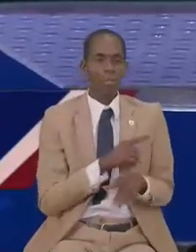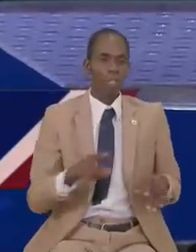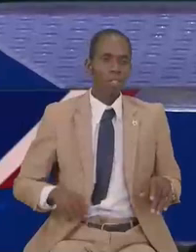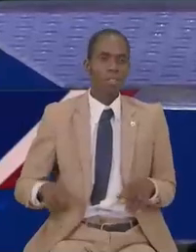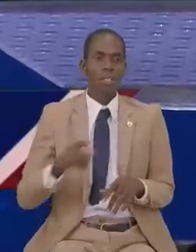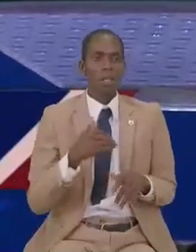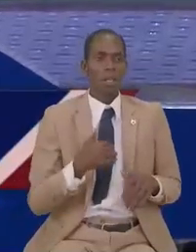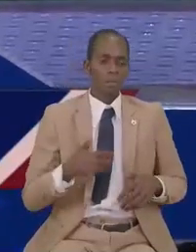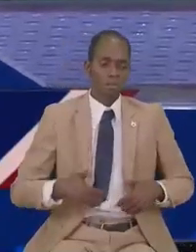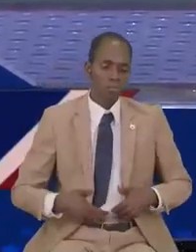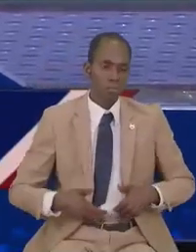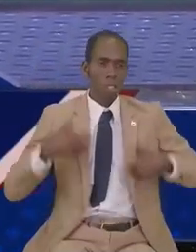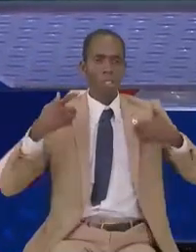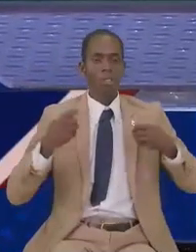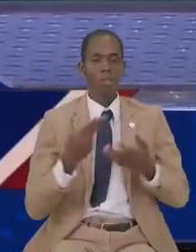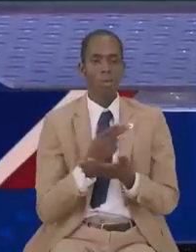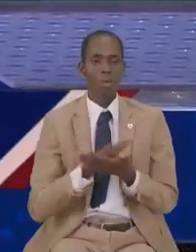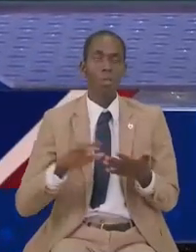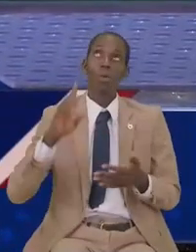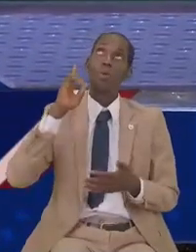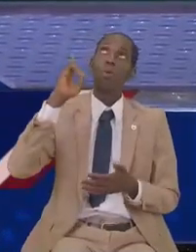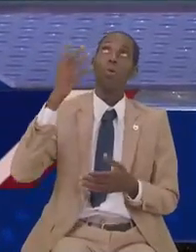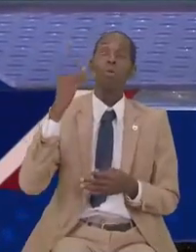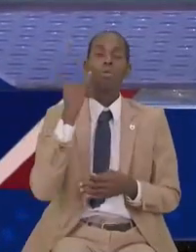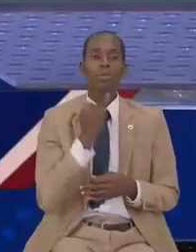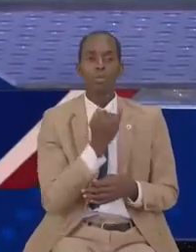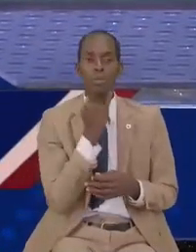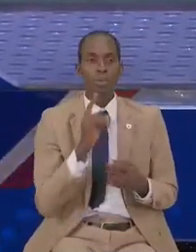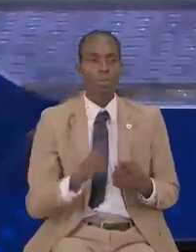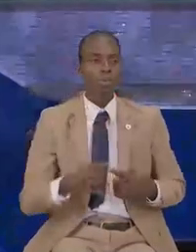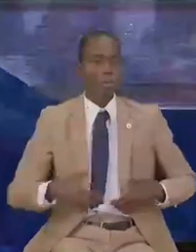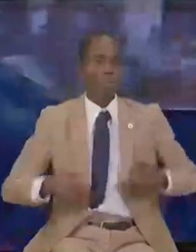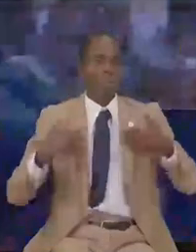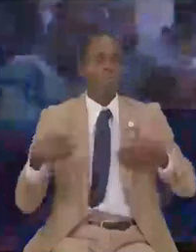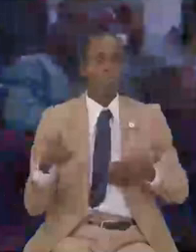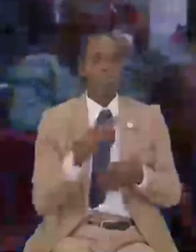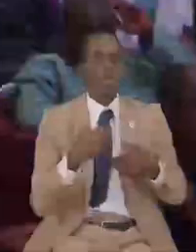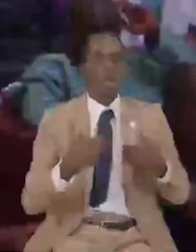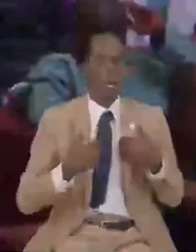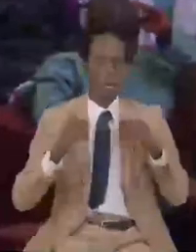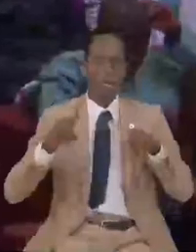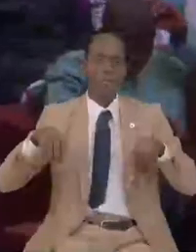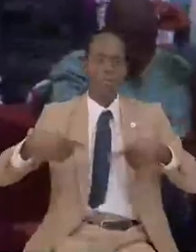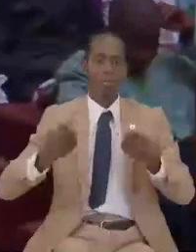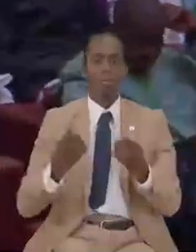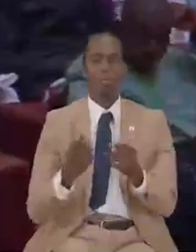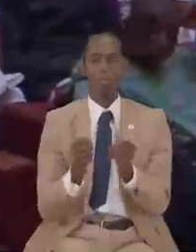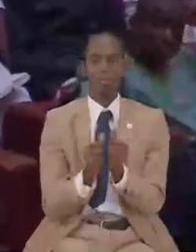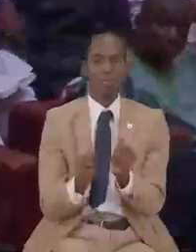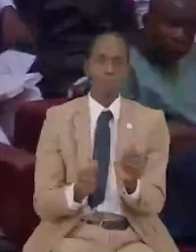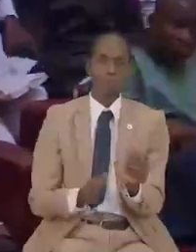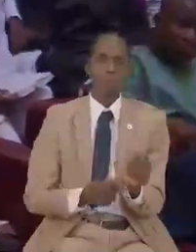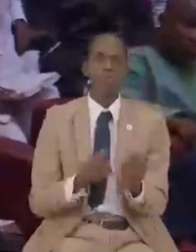le Saint d'Israël. Ils se sont retirés en arrière. C'est pourquoi,